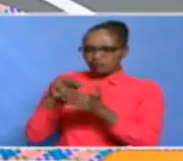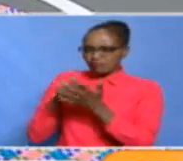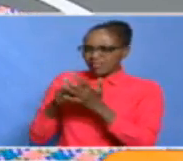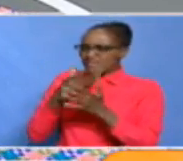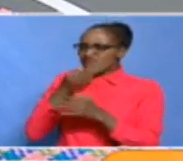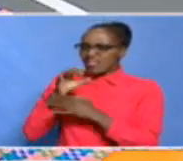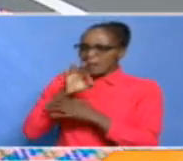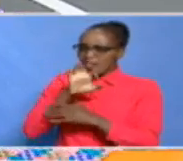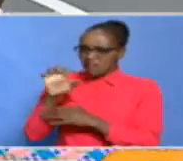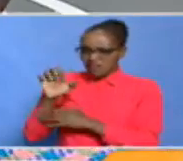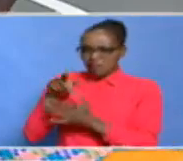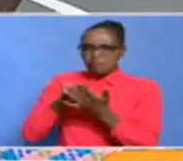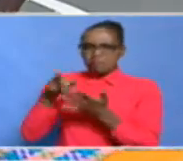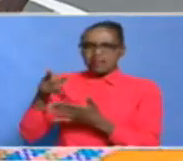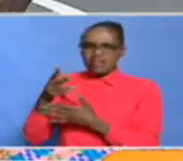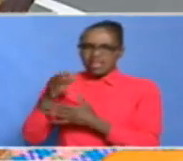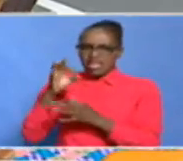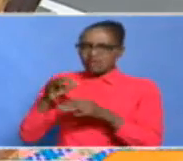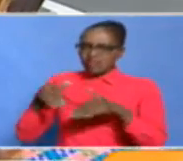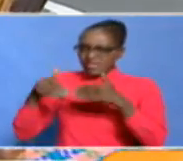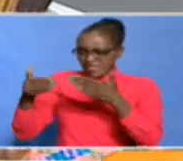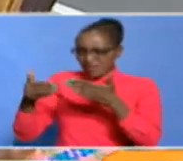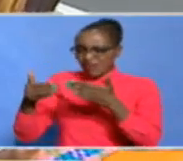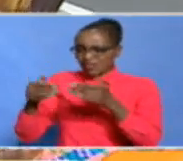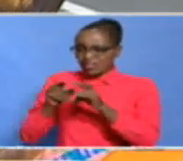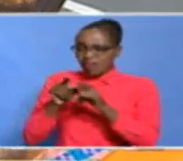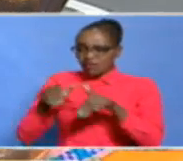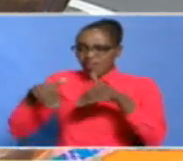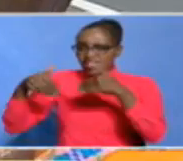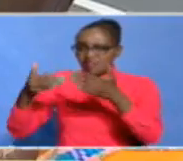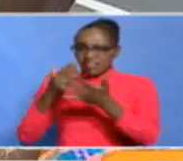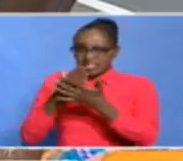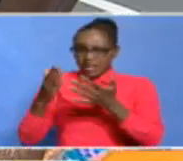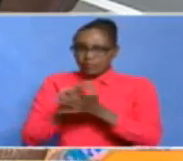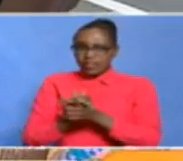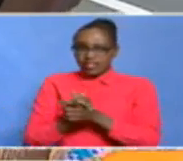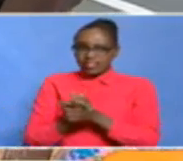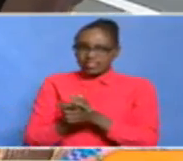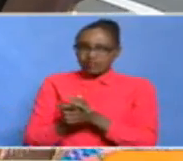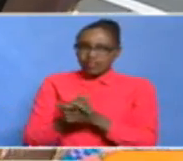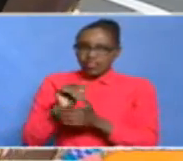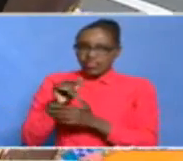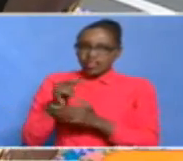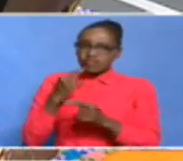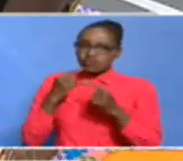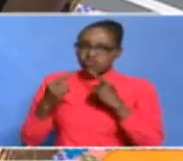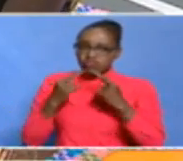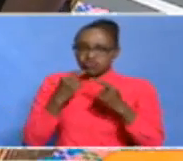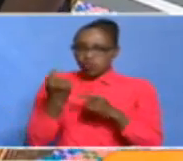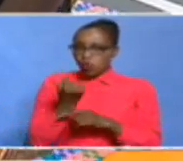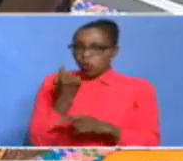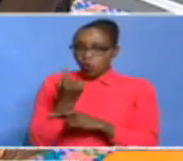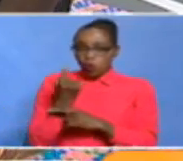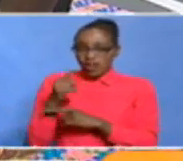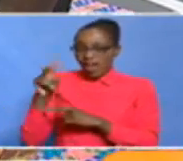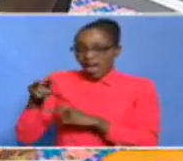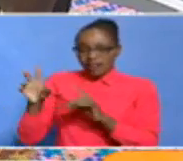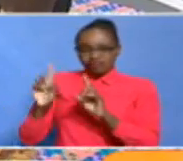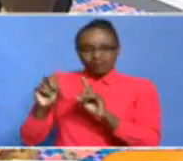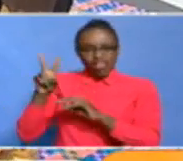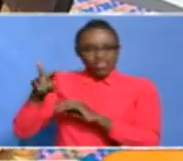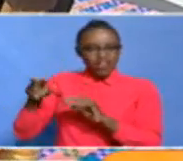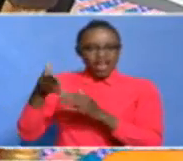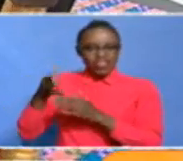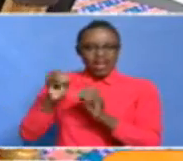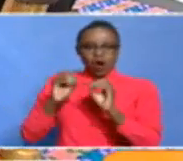babake. Hata kama baba amempa elimu, yule baba amempatia urithi. Na sieti ni madharau. Si kila siku zungumzi. Hakuna madharau yoyote. Hakuna